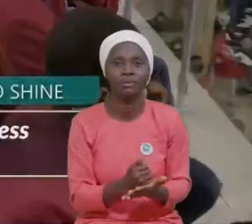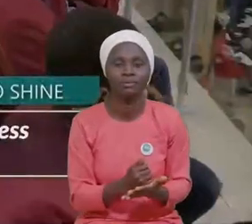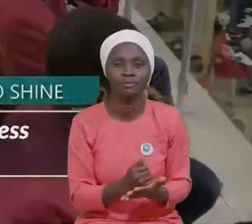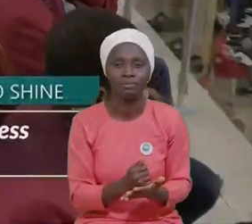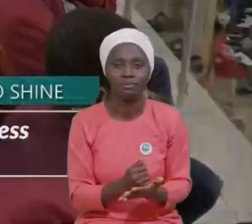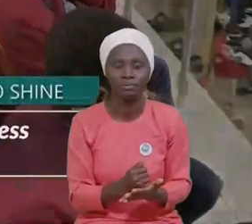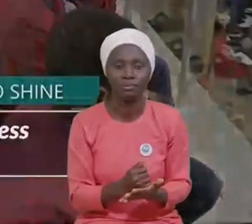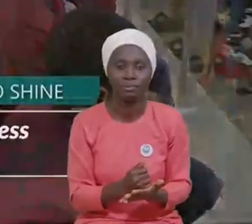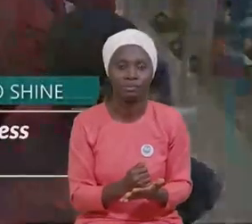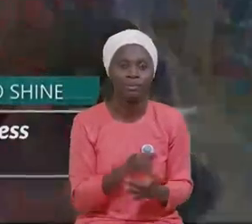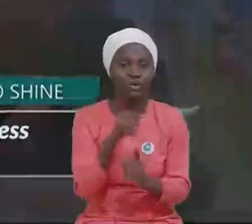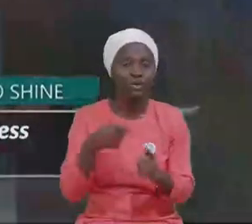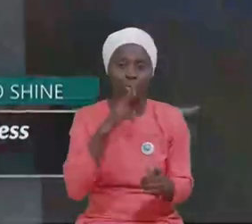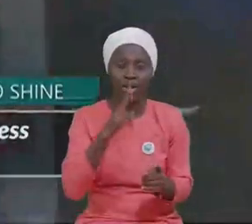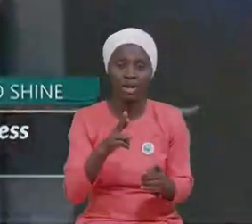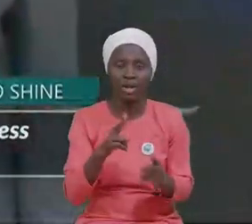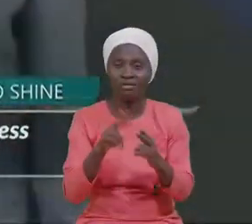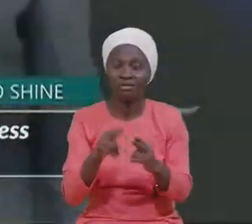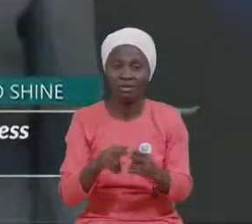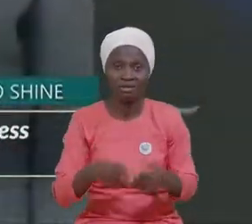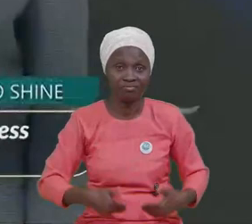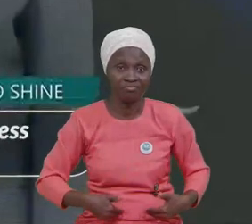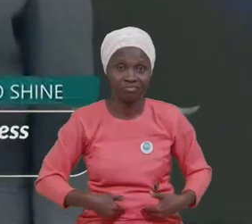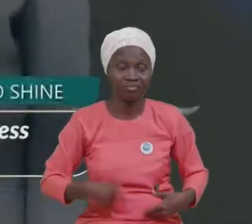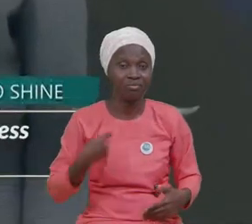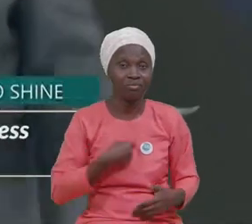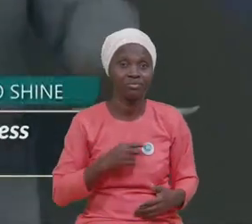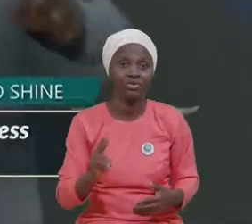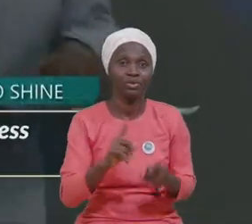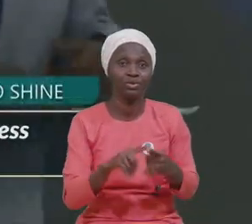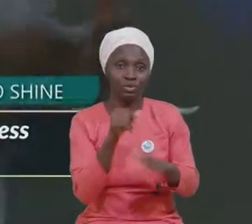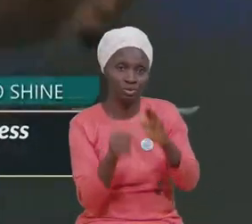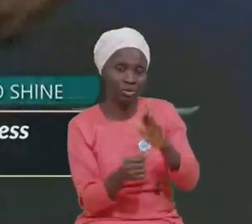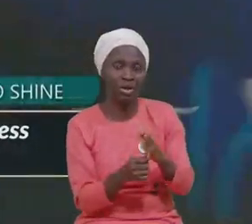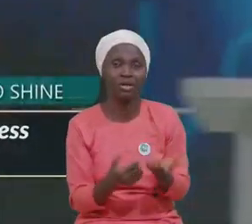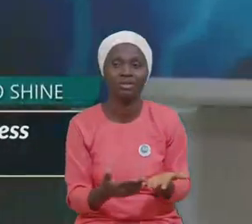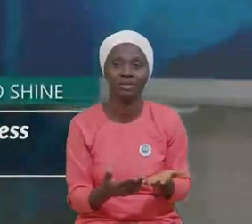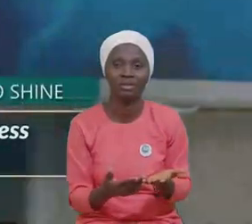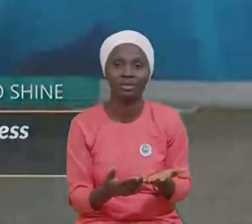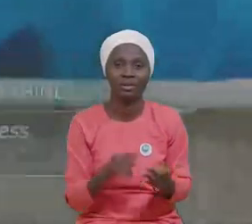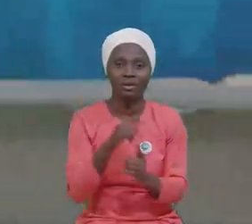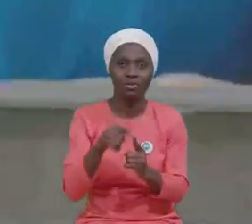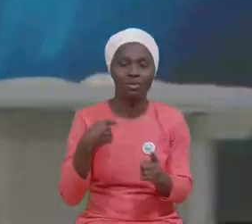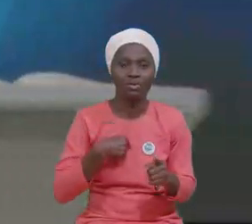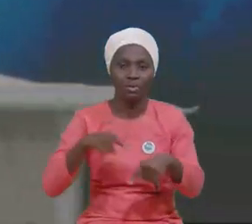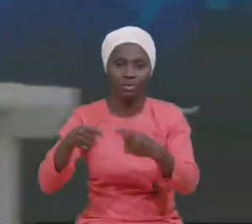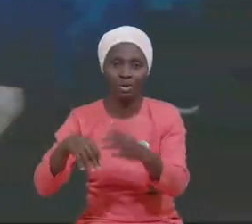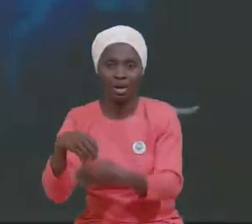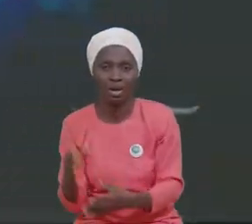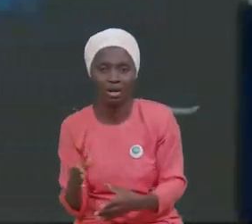Quand on était plus jeune, on se cachait derrière les autorités. On